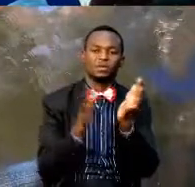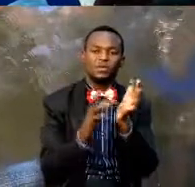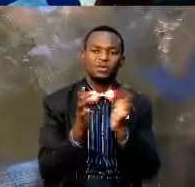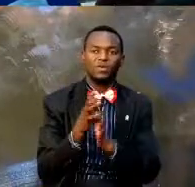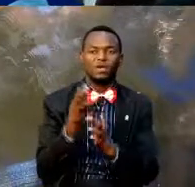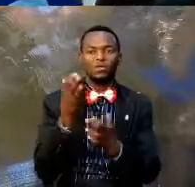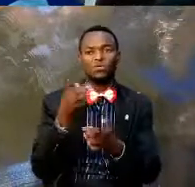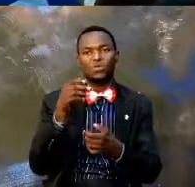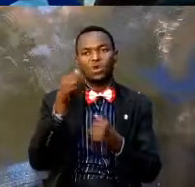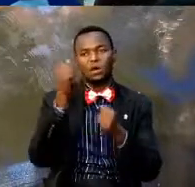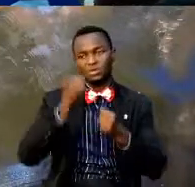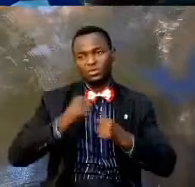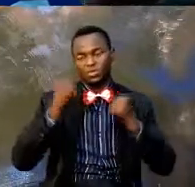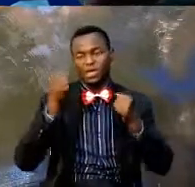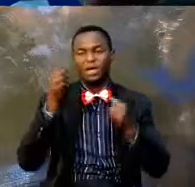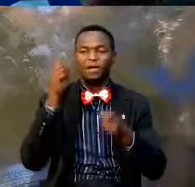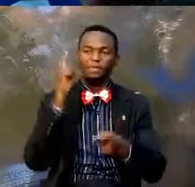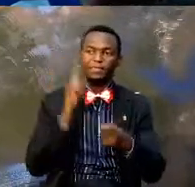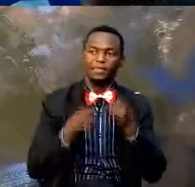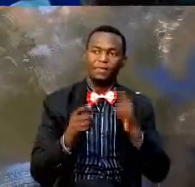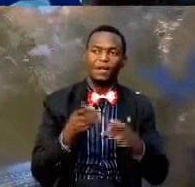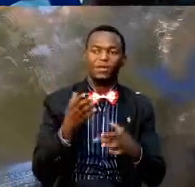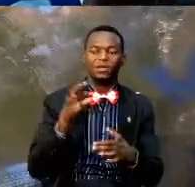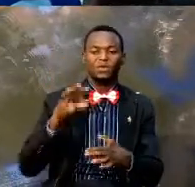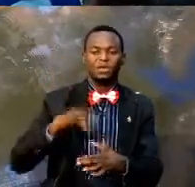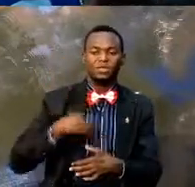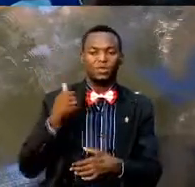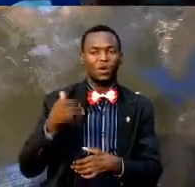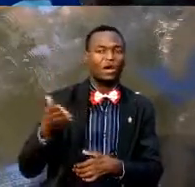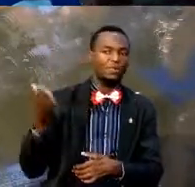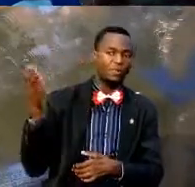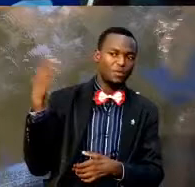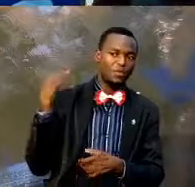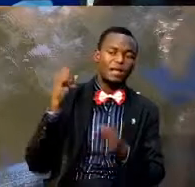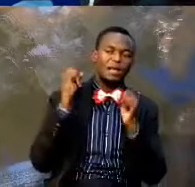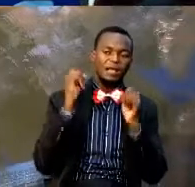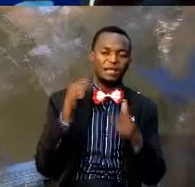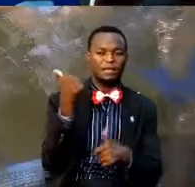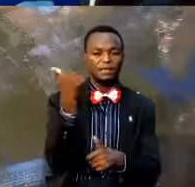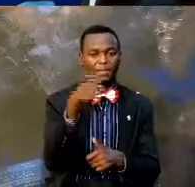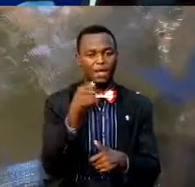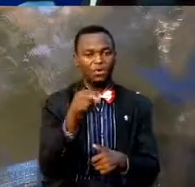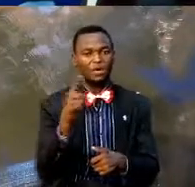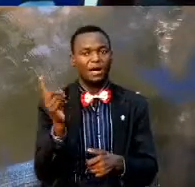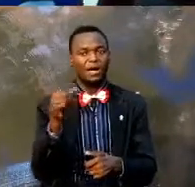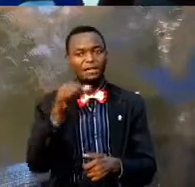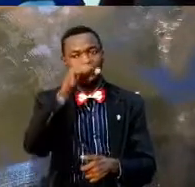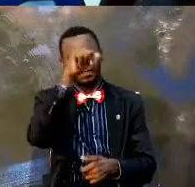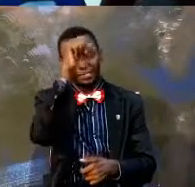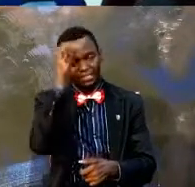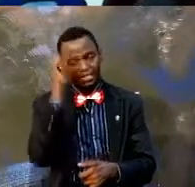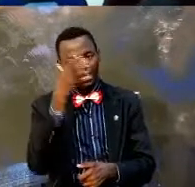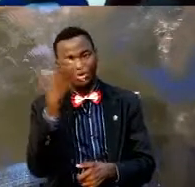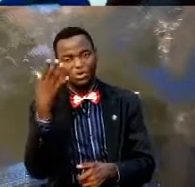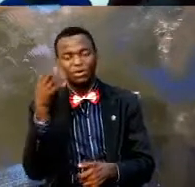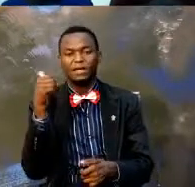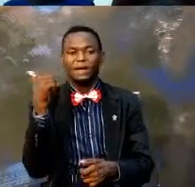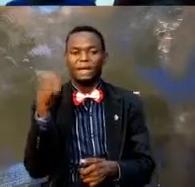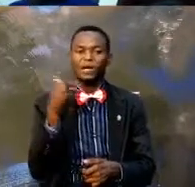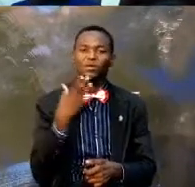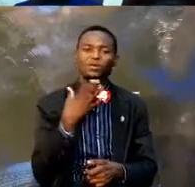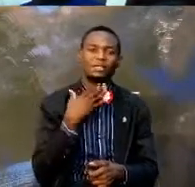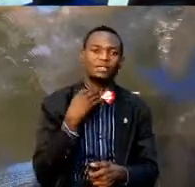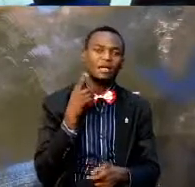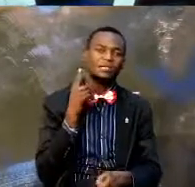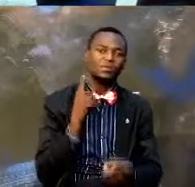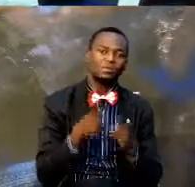watu wake waaminifu. Tembea. Wengine walijitoa hapo nyuma, lakini bado haitaleta shida yoyote. Bado unahitaji